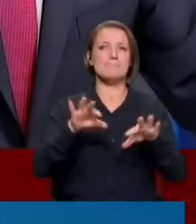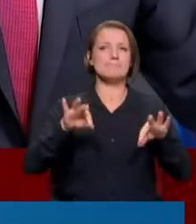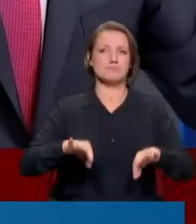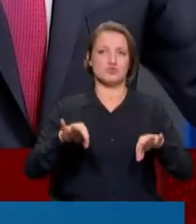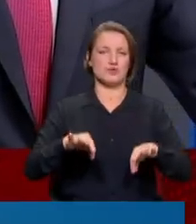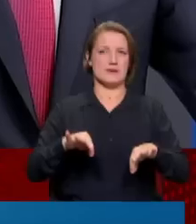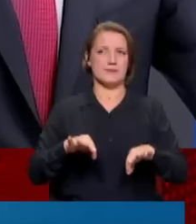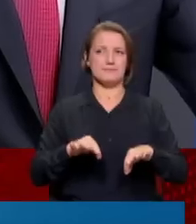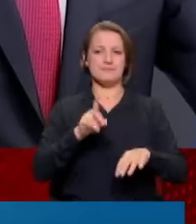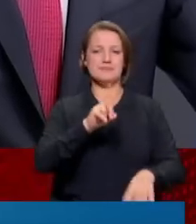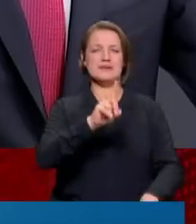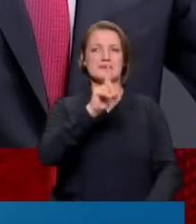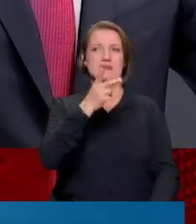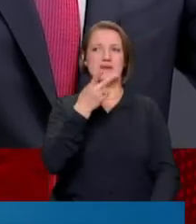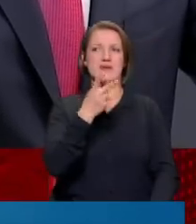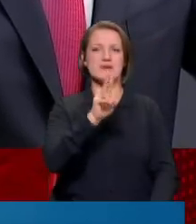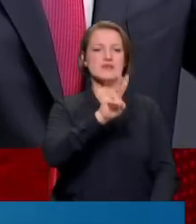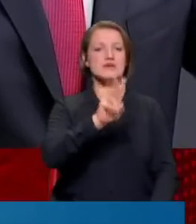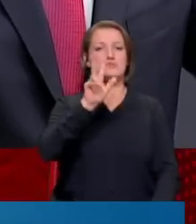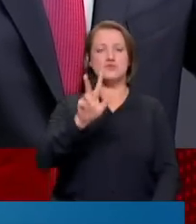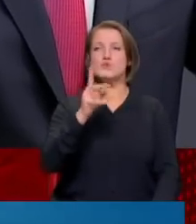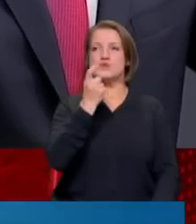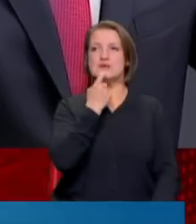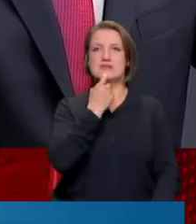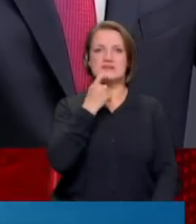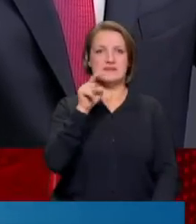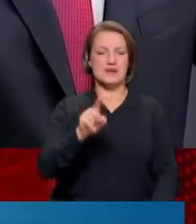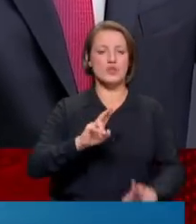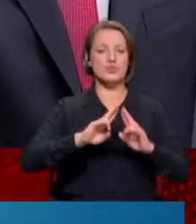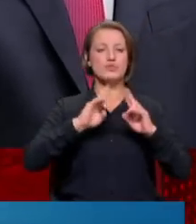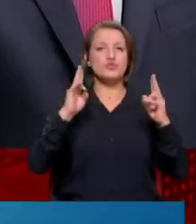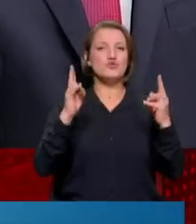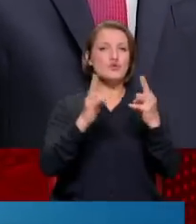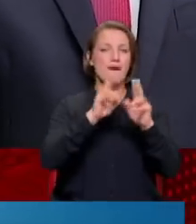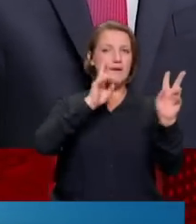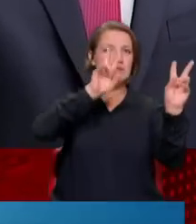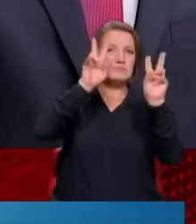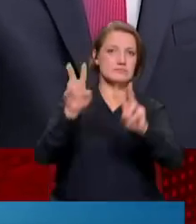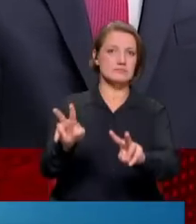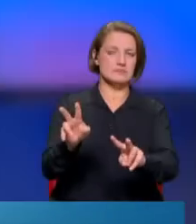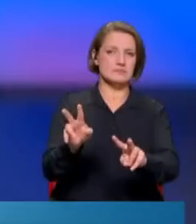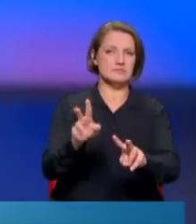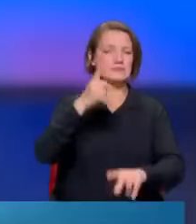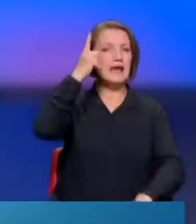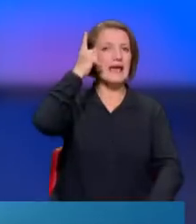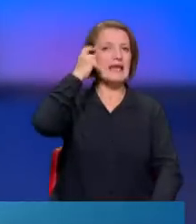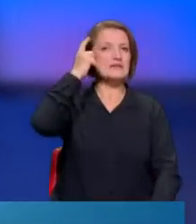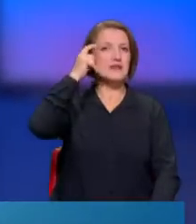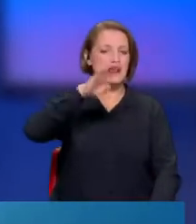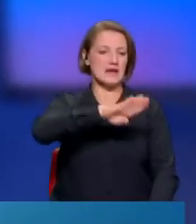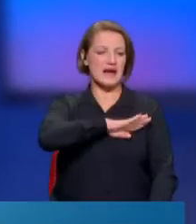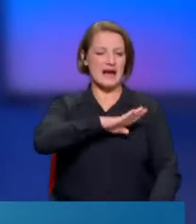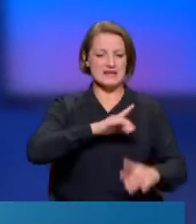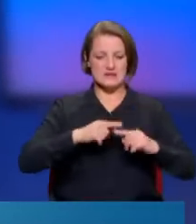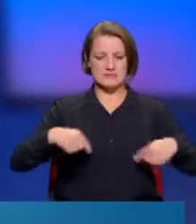buraya geldiğimizde 2023'te bütün dünyanın gözü önünde İsrail Gazze